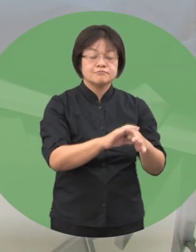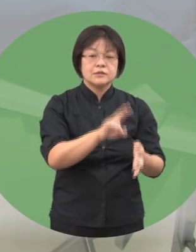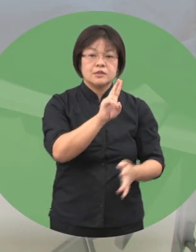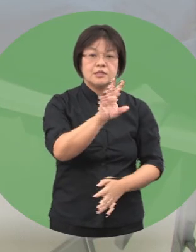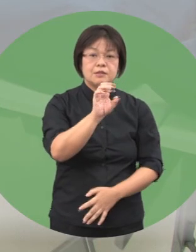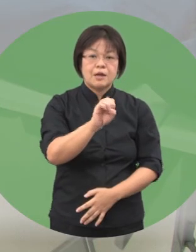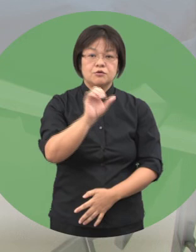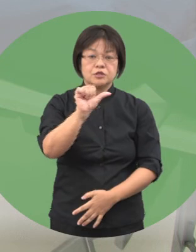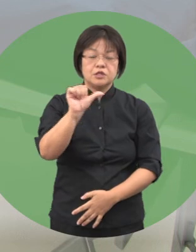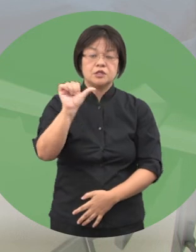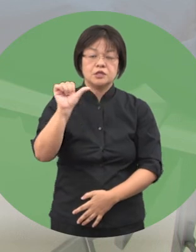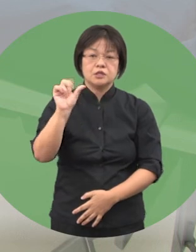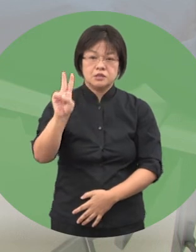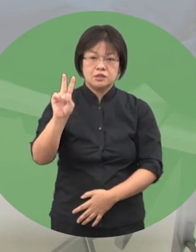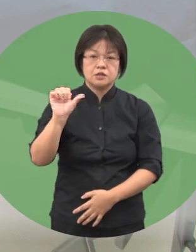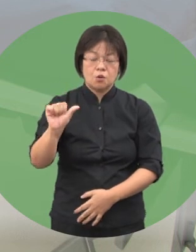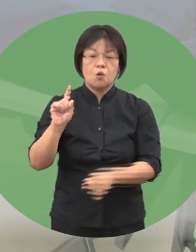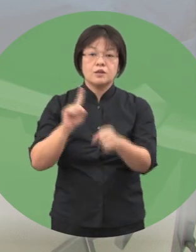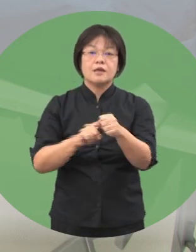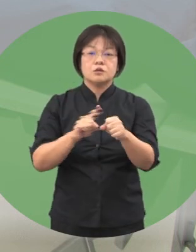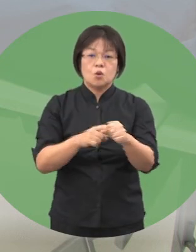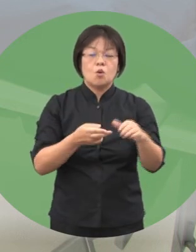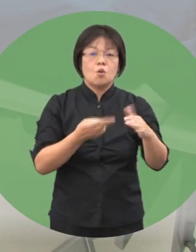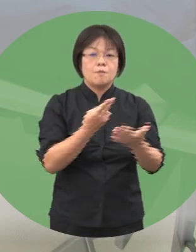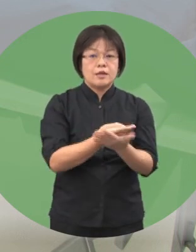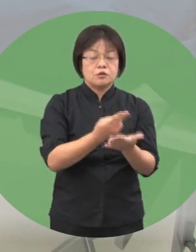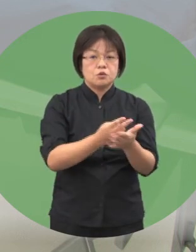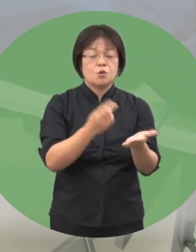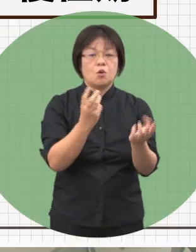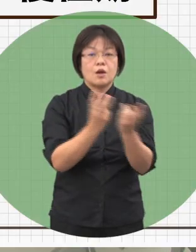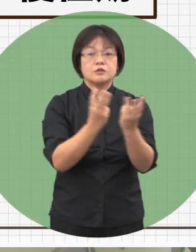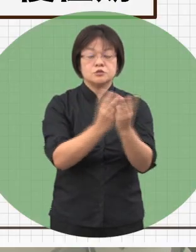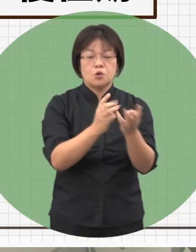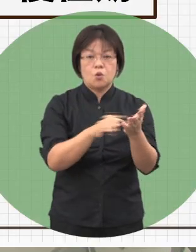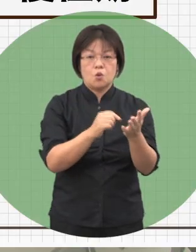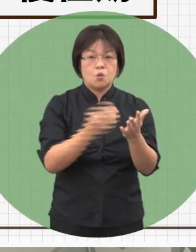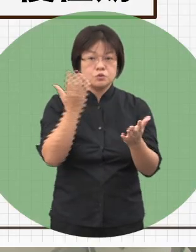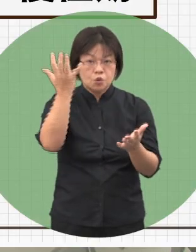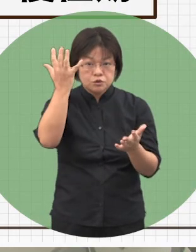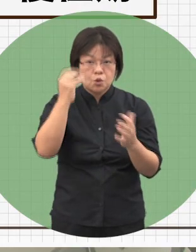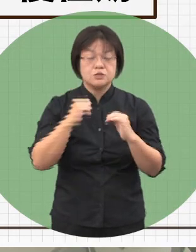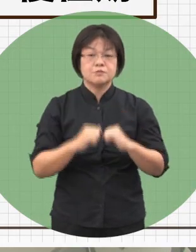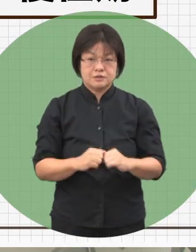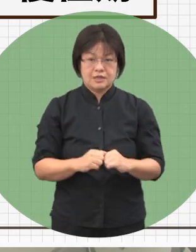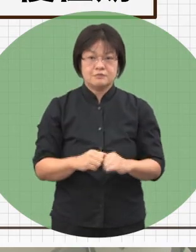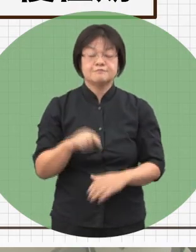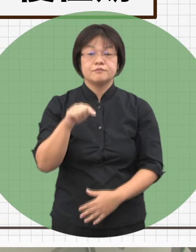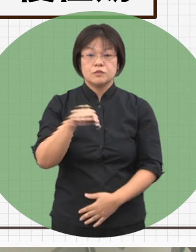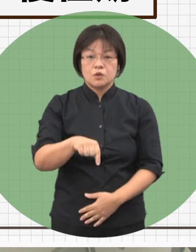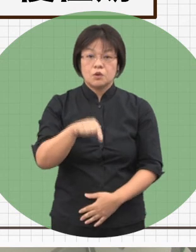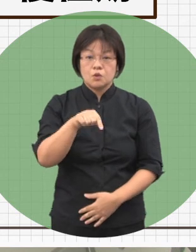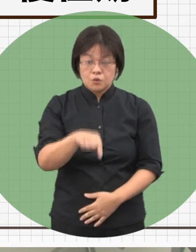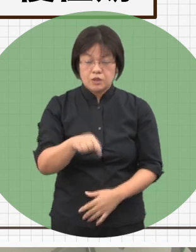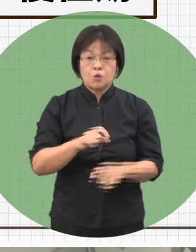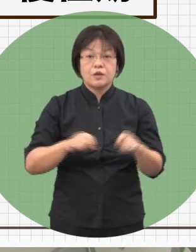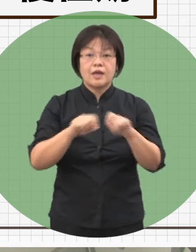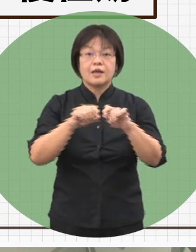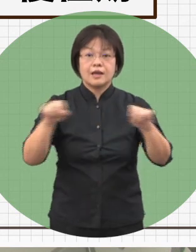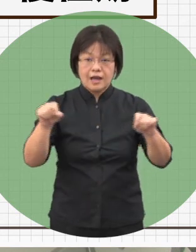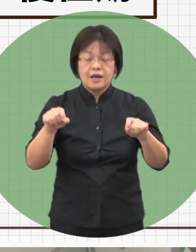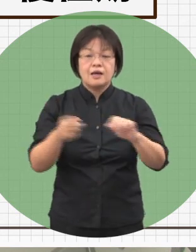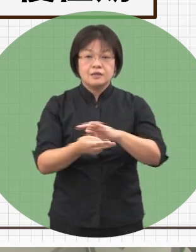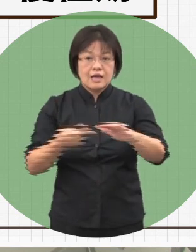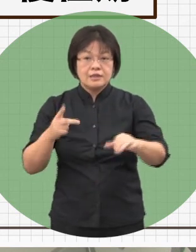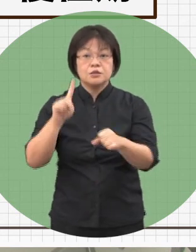の数を役割ごとに推計しました。その結果、まず退院に向けたリハビリなどを行う回復